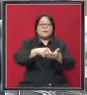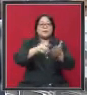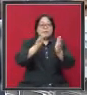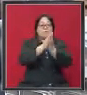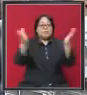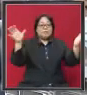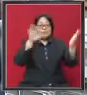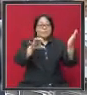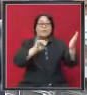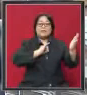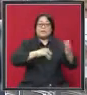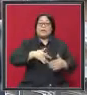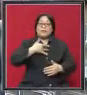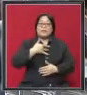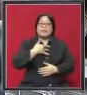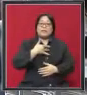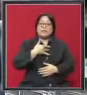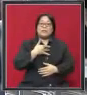the headline,